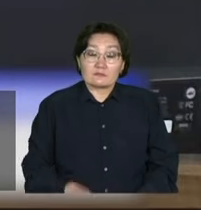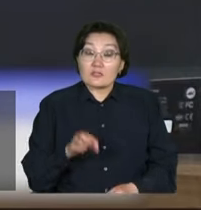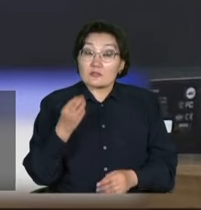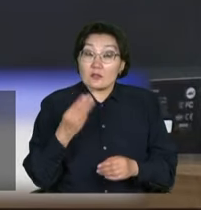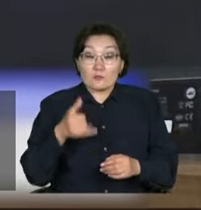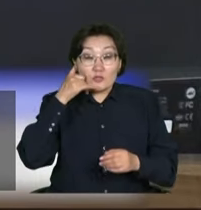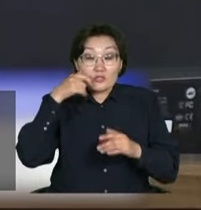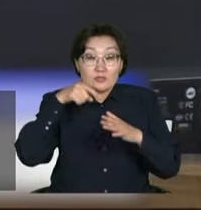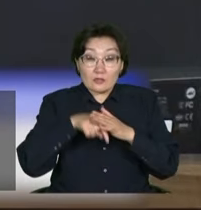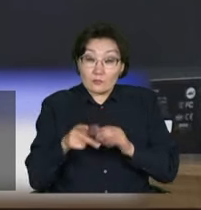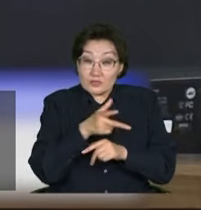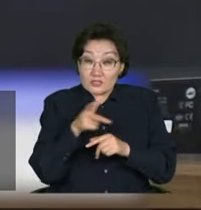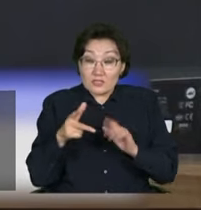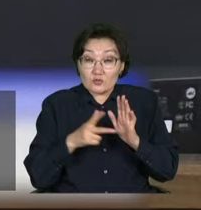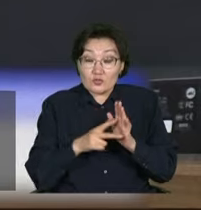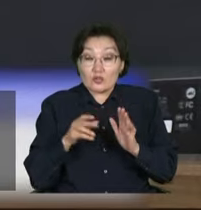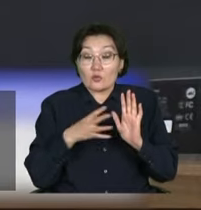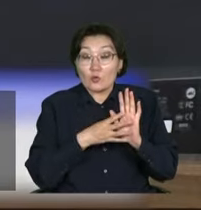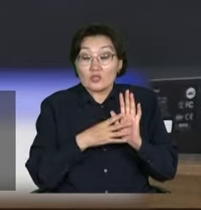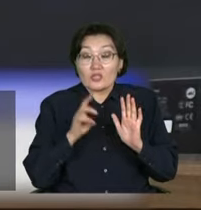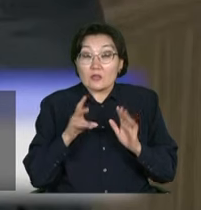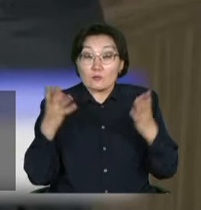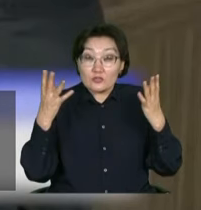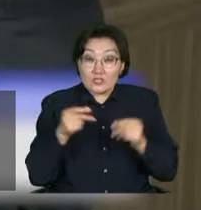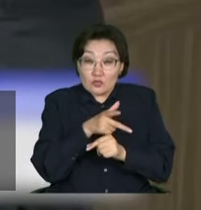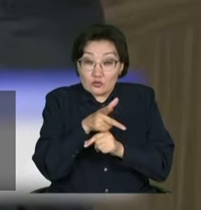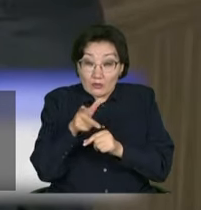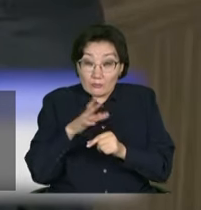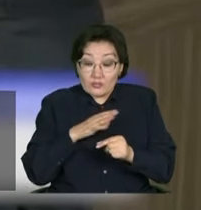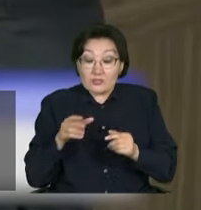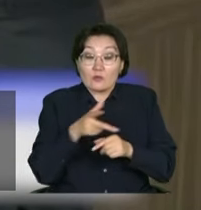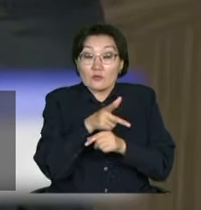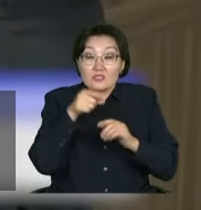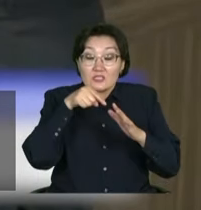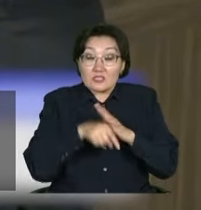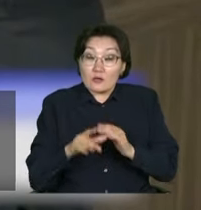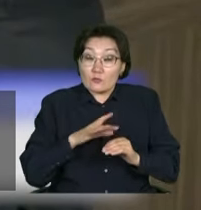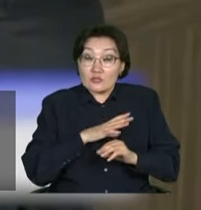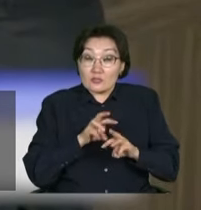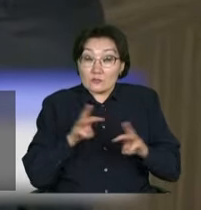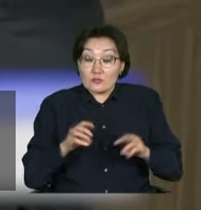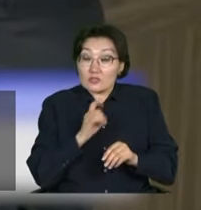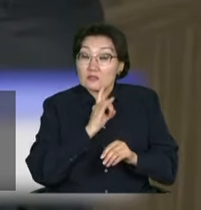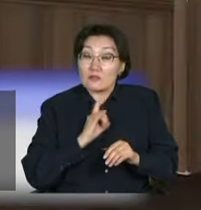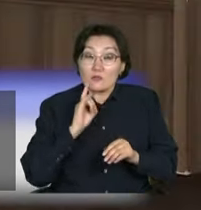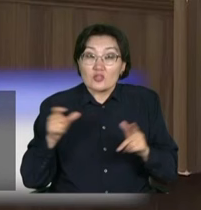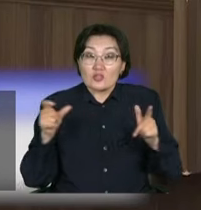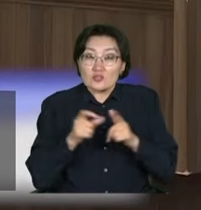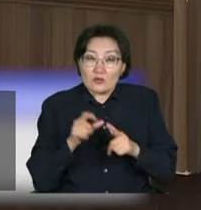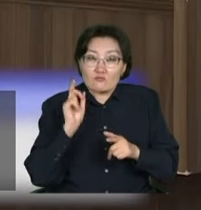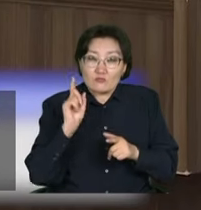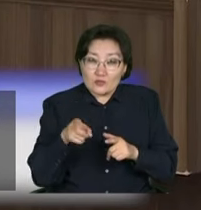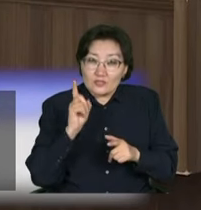Бишімбаевтың телефонындағы бұл видеолар 8-9 қараша күндері түсірліпті. Жазбаның бірінде экс-министр әйелін сөзбен сабап,